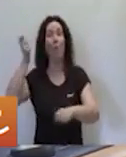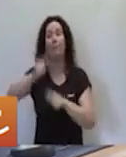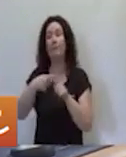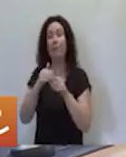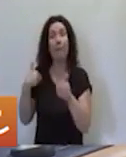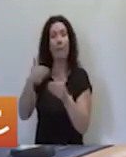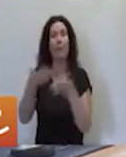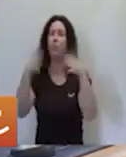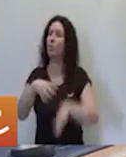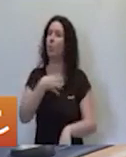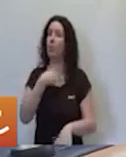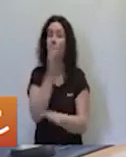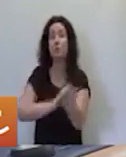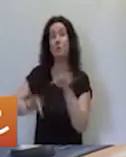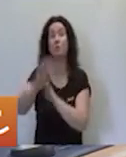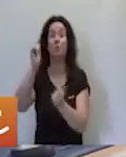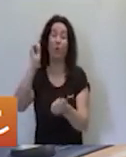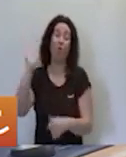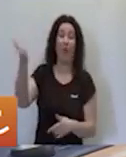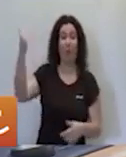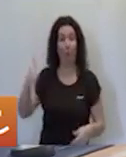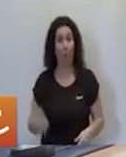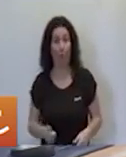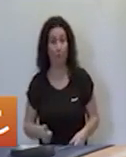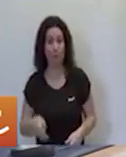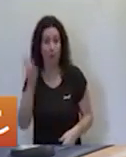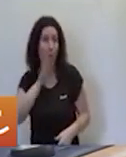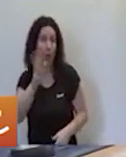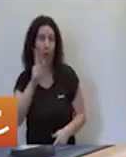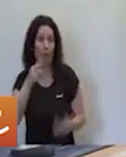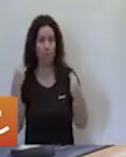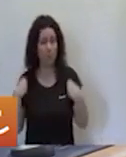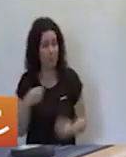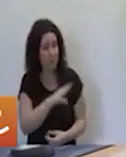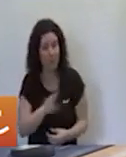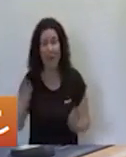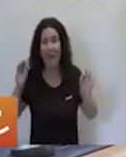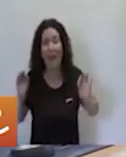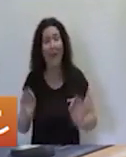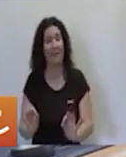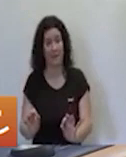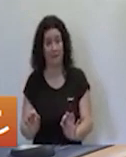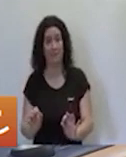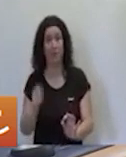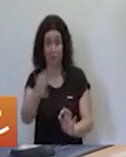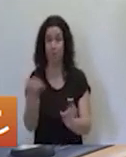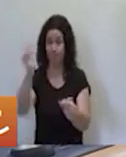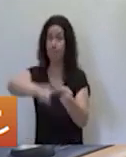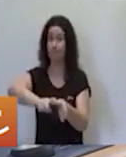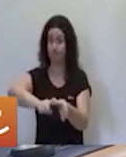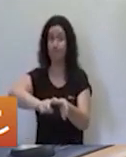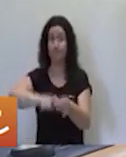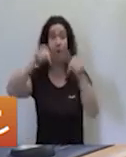que el seu substitut està condemnat per corrupció política. És la radiografia d'un partit corrupte, del qual vostè ha format part i del